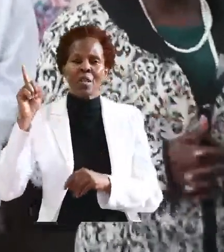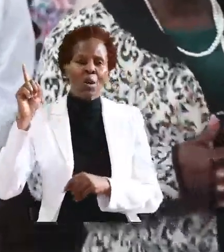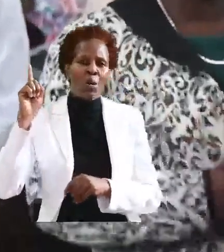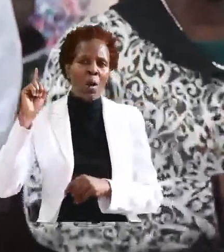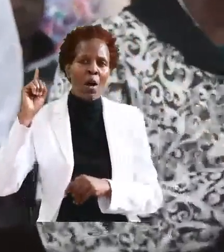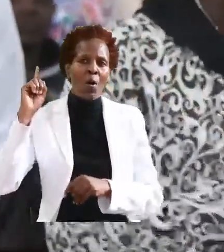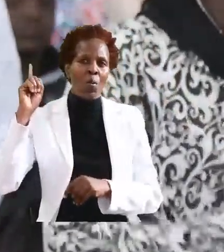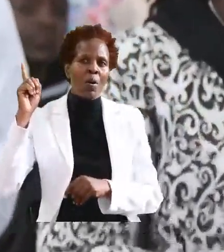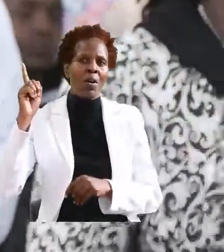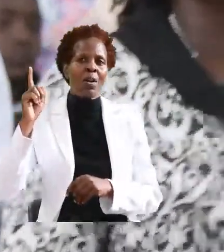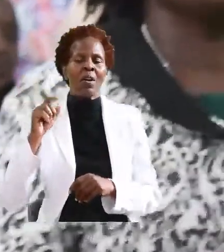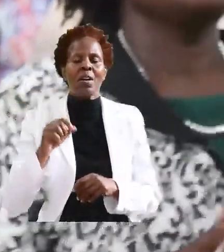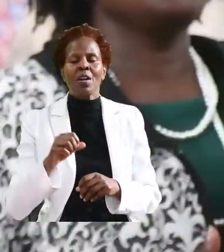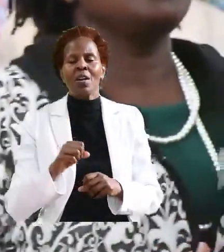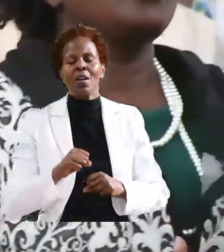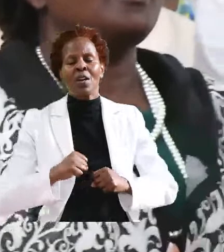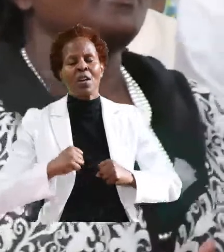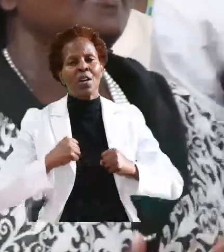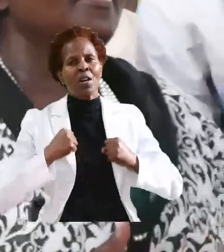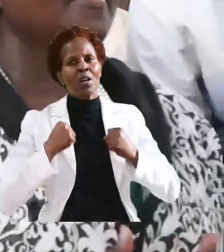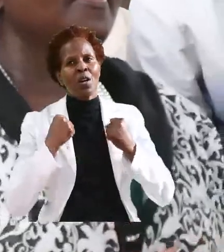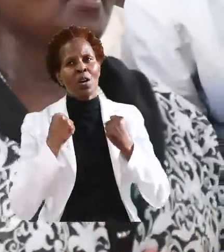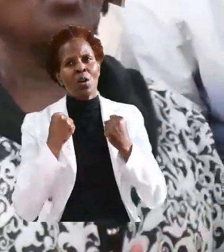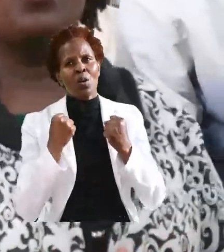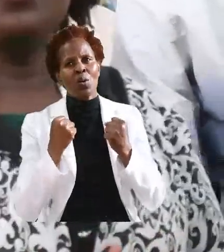jinsi wewe